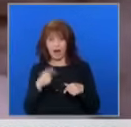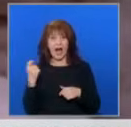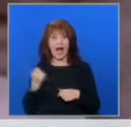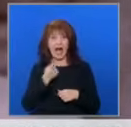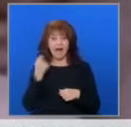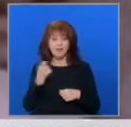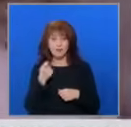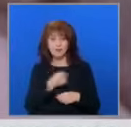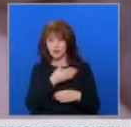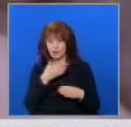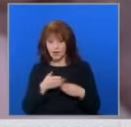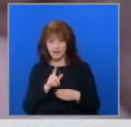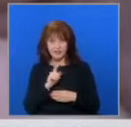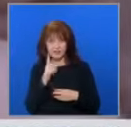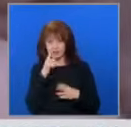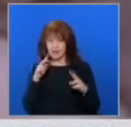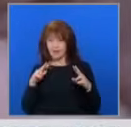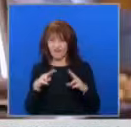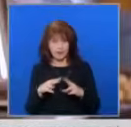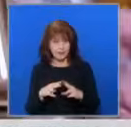От тогава не сме се виждали.